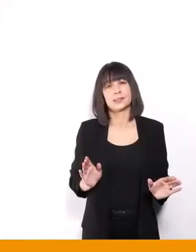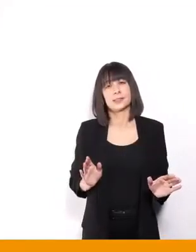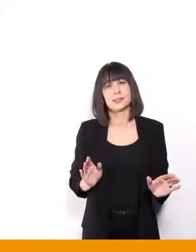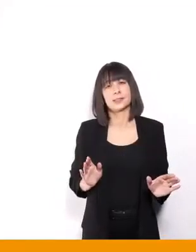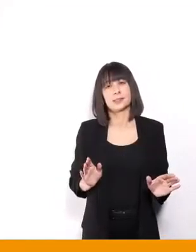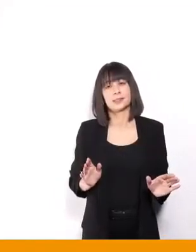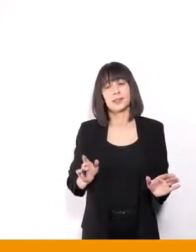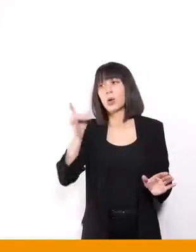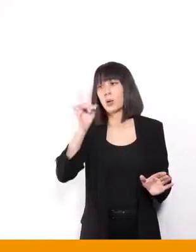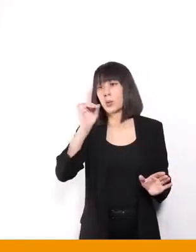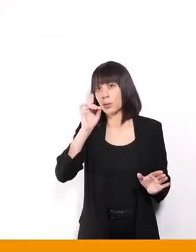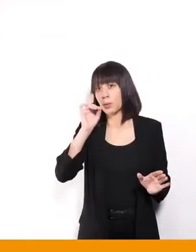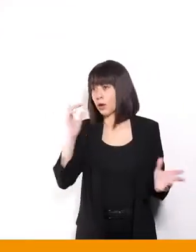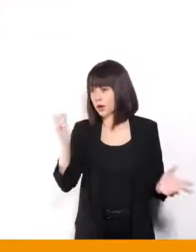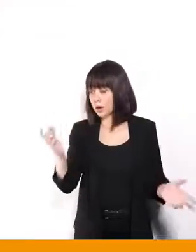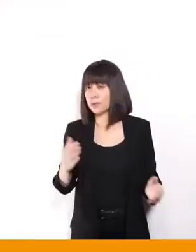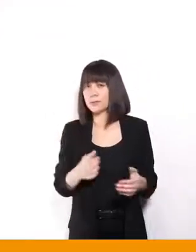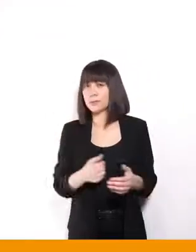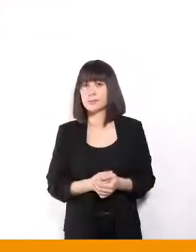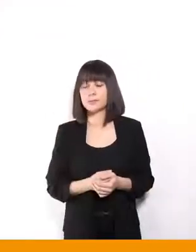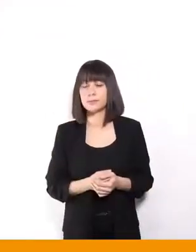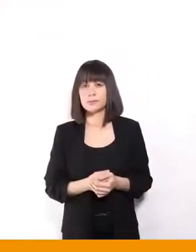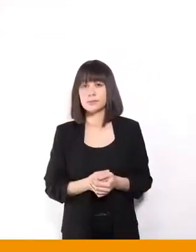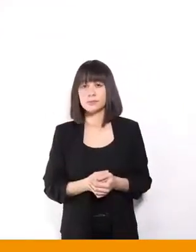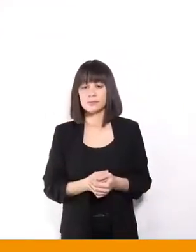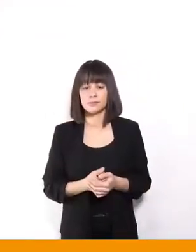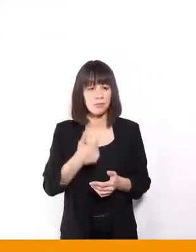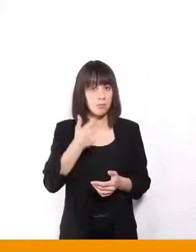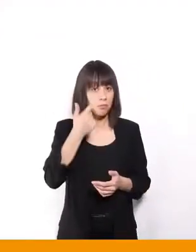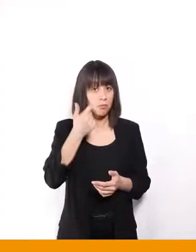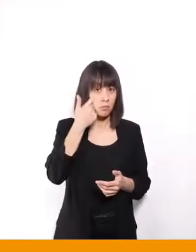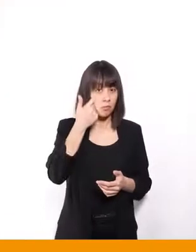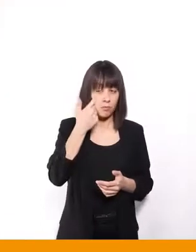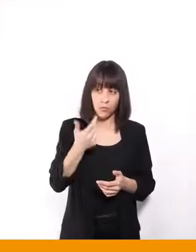à la fois que ce soit pour les